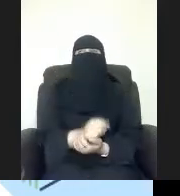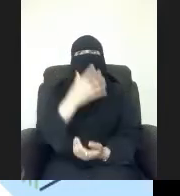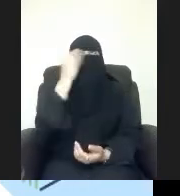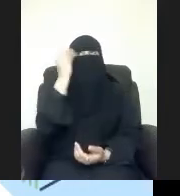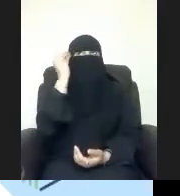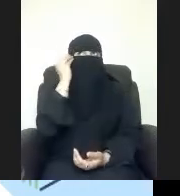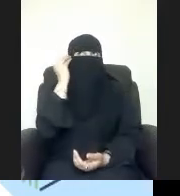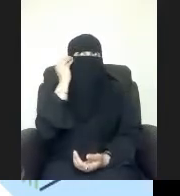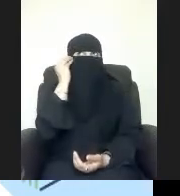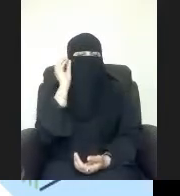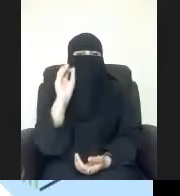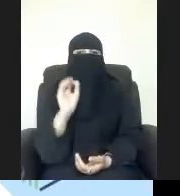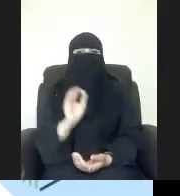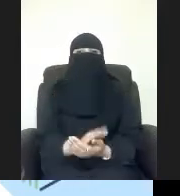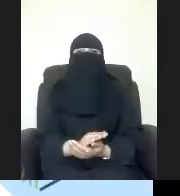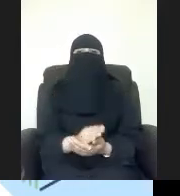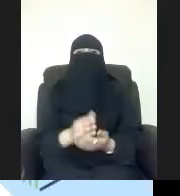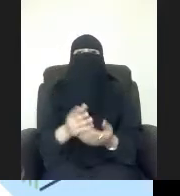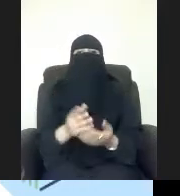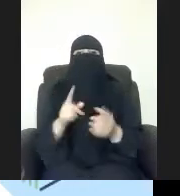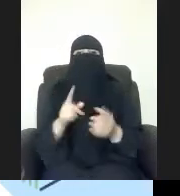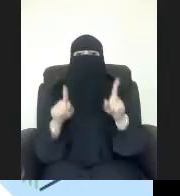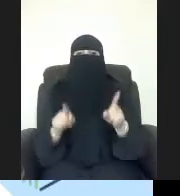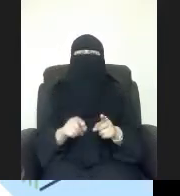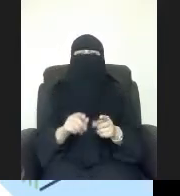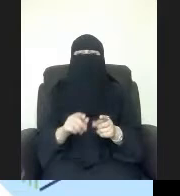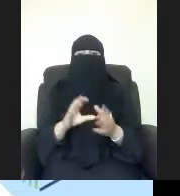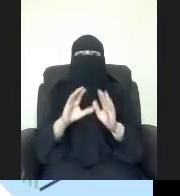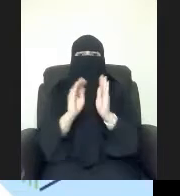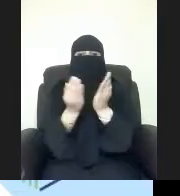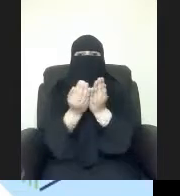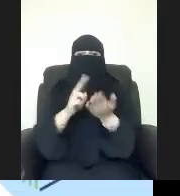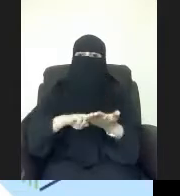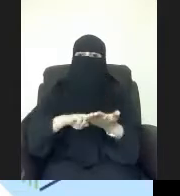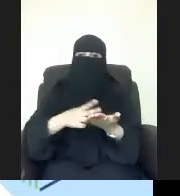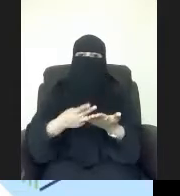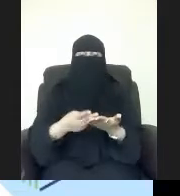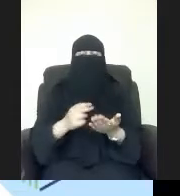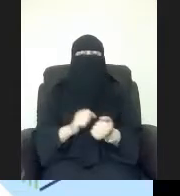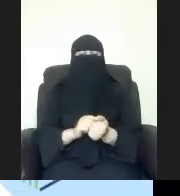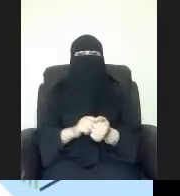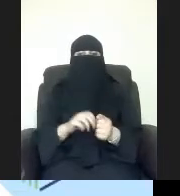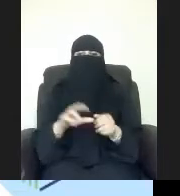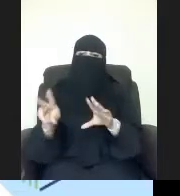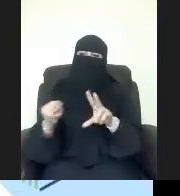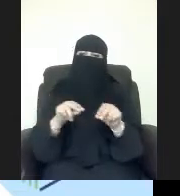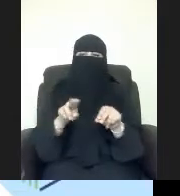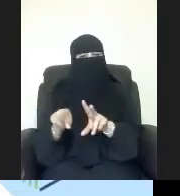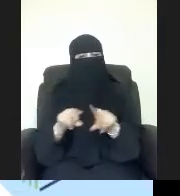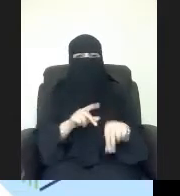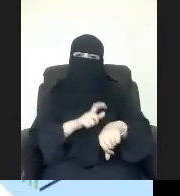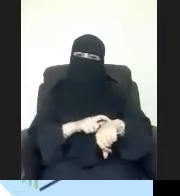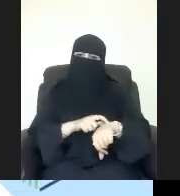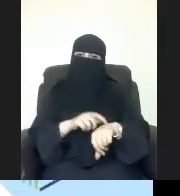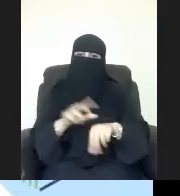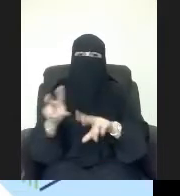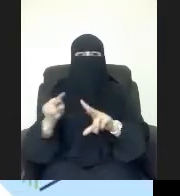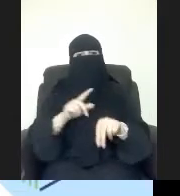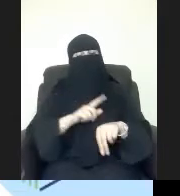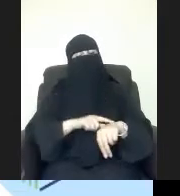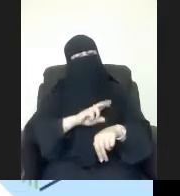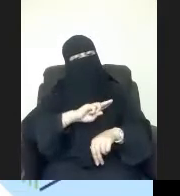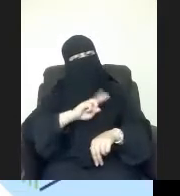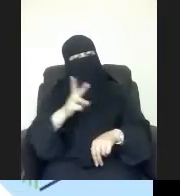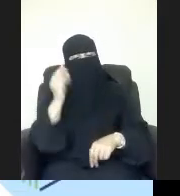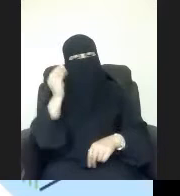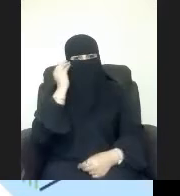مثلا، ويمكن استفادة من البث المباشر المتزامن وغير المتزامن في نفس الوقت. أعتذر أني أطلت، لكن ما